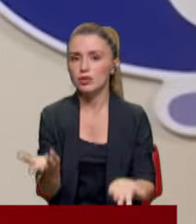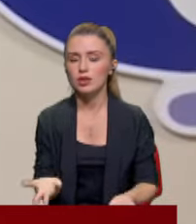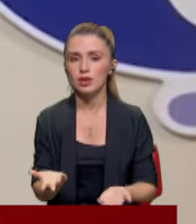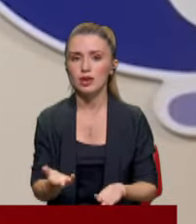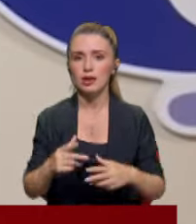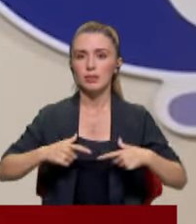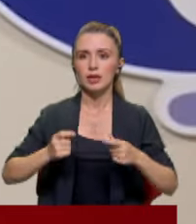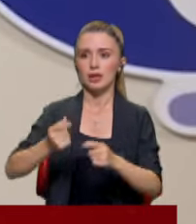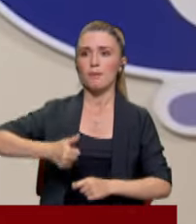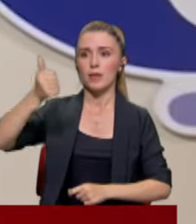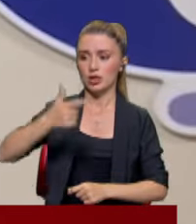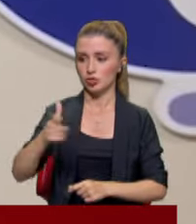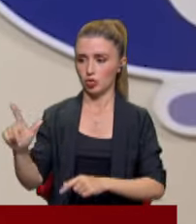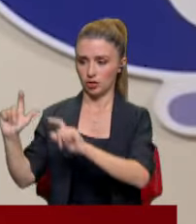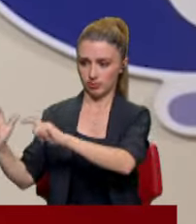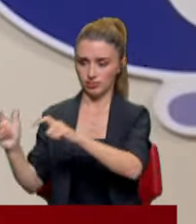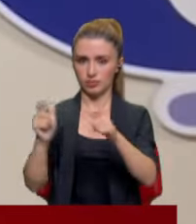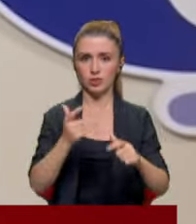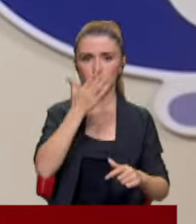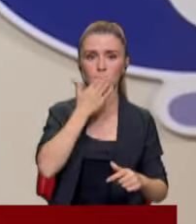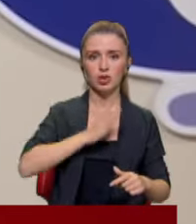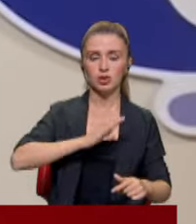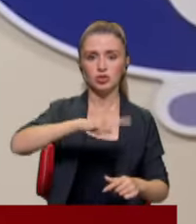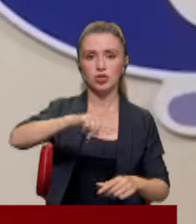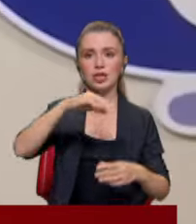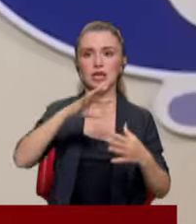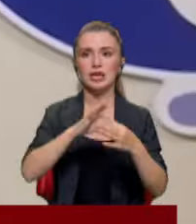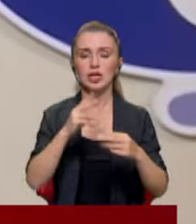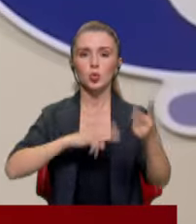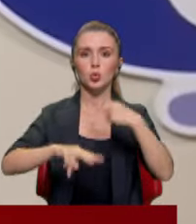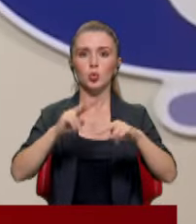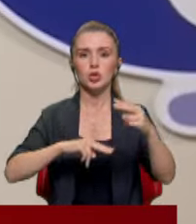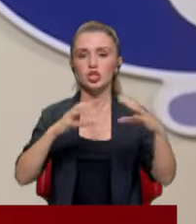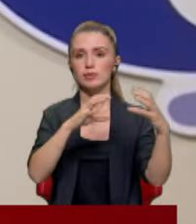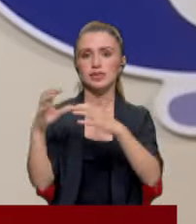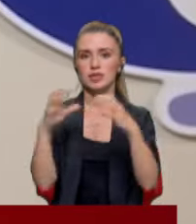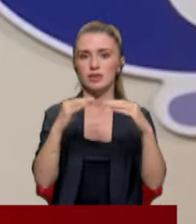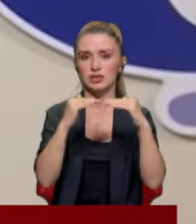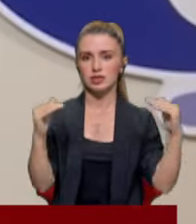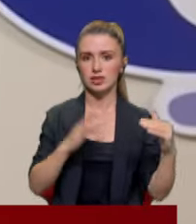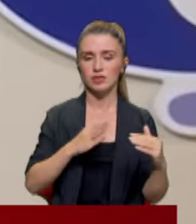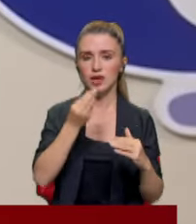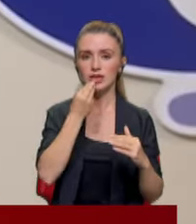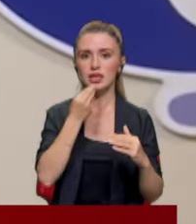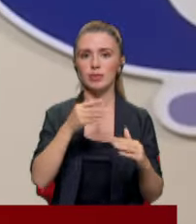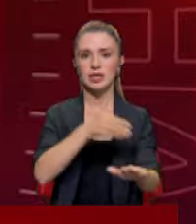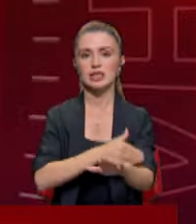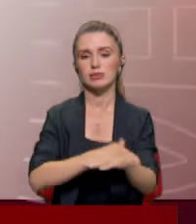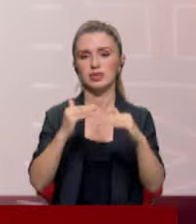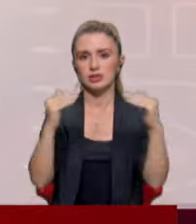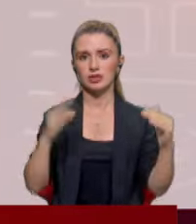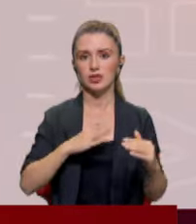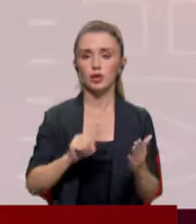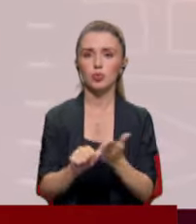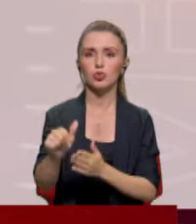Bakanlığı ırsaldan taşıyacağı öğrencilere yönelik olarak sunduğu taşıma hizmetini bile sınırlandırdı. Yemek hizmetini bile sınırlandırdı.